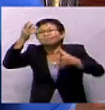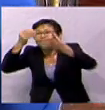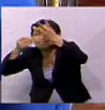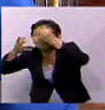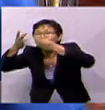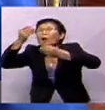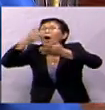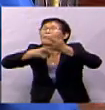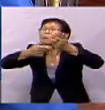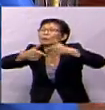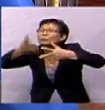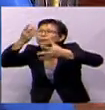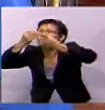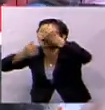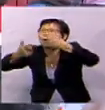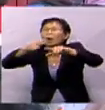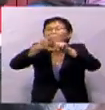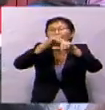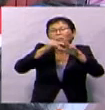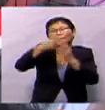daripada projek ini.